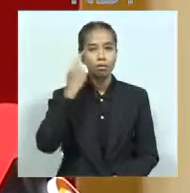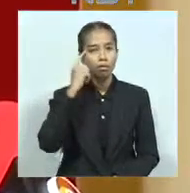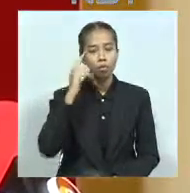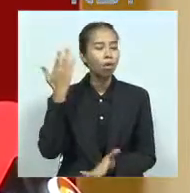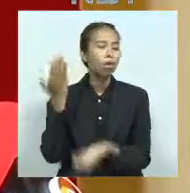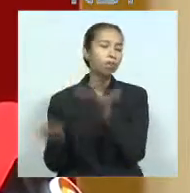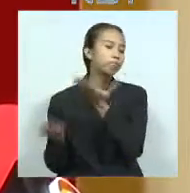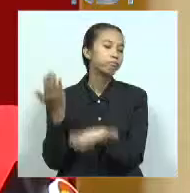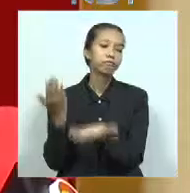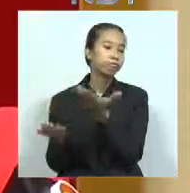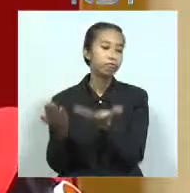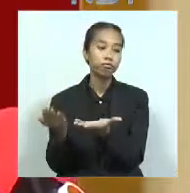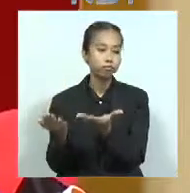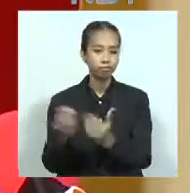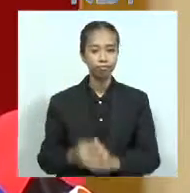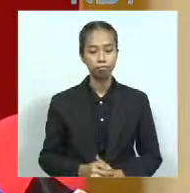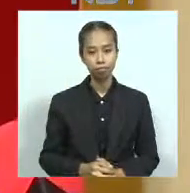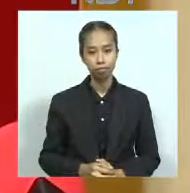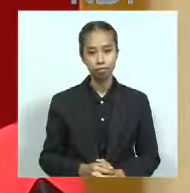แ